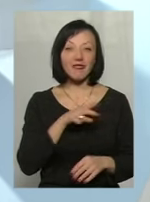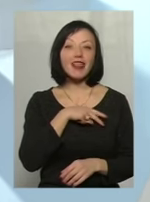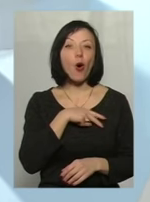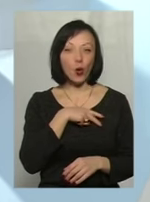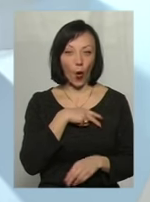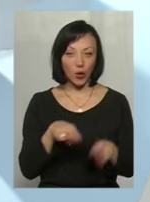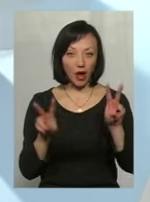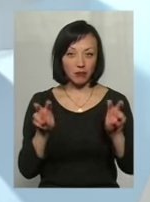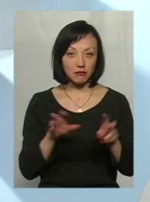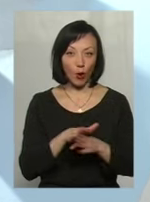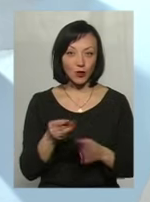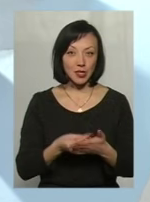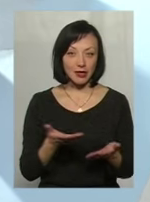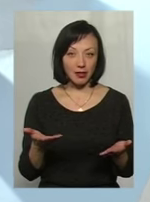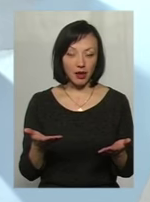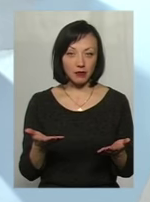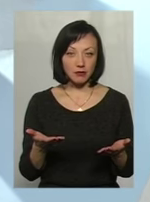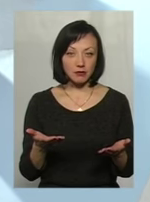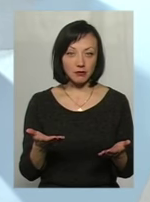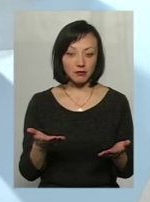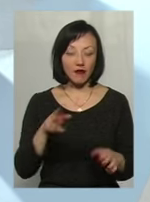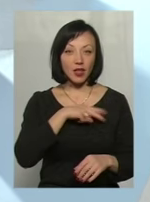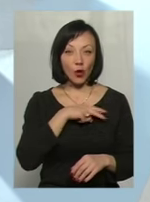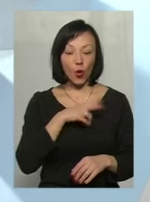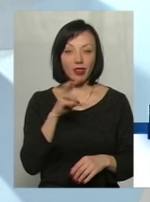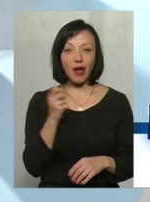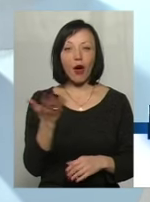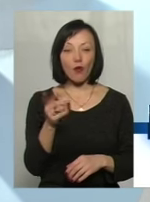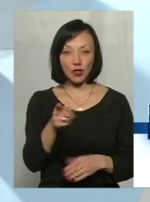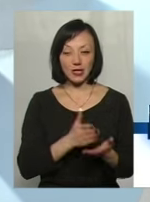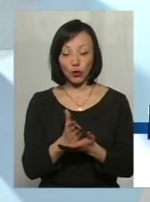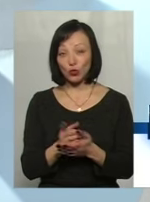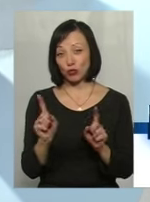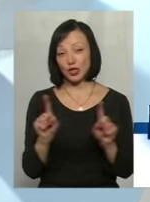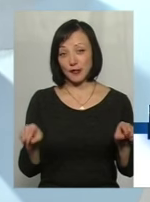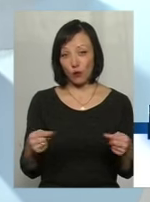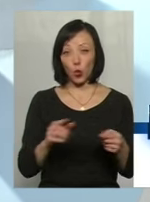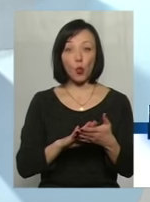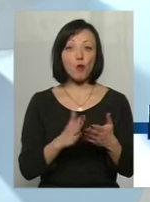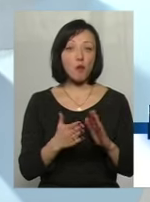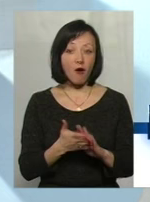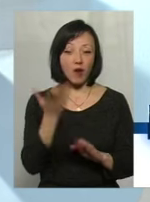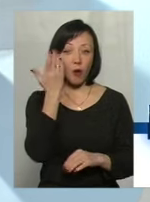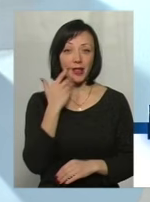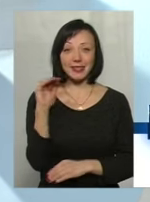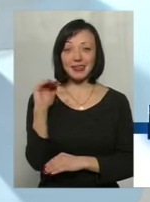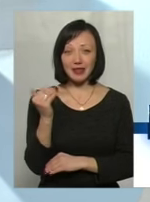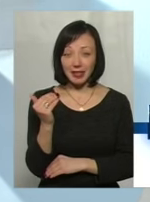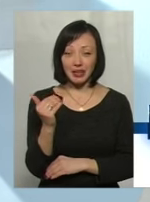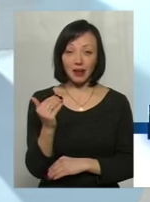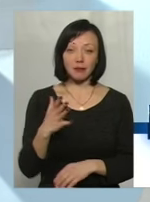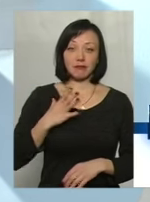винагорода, так, повноцінна чи та винагорода, на яку вони заслуховують, тим, що створюють умови, при яких дитина чи